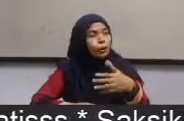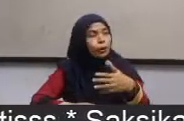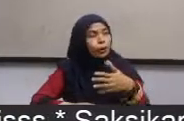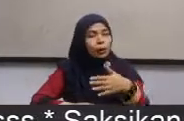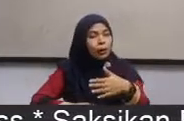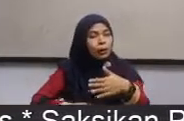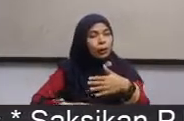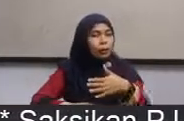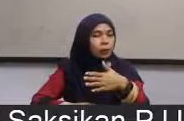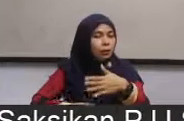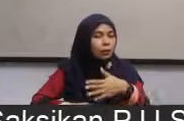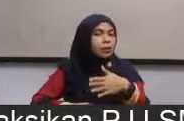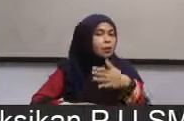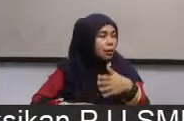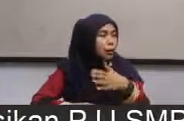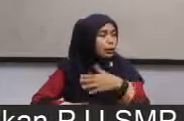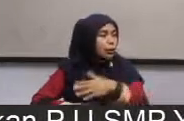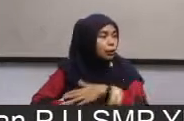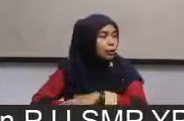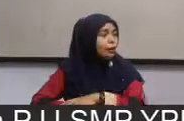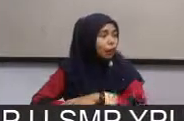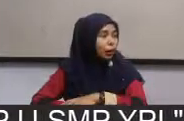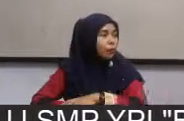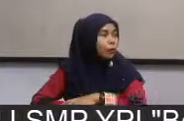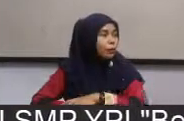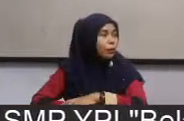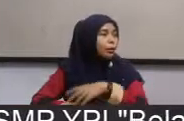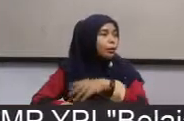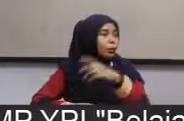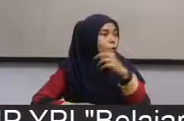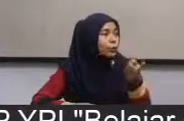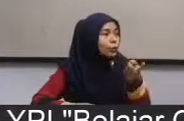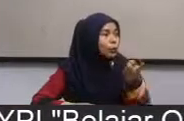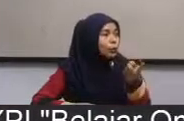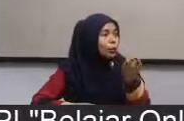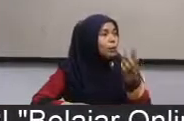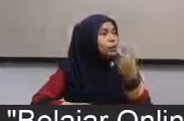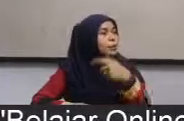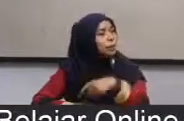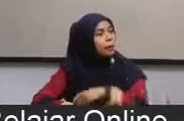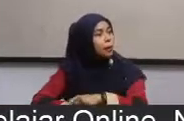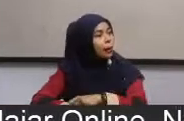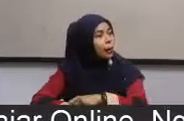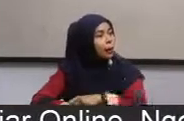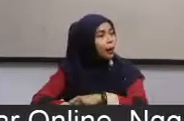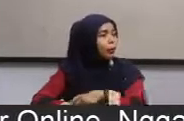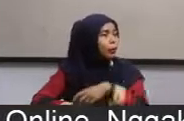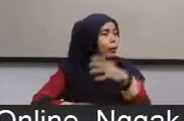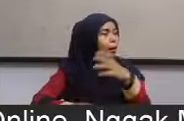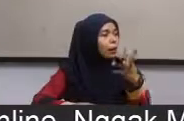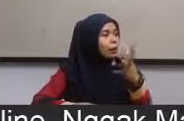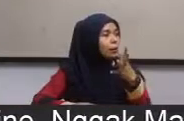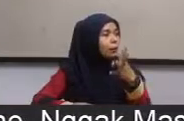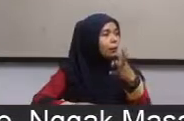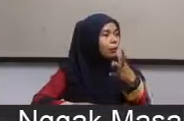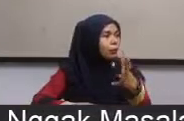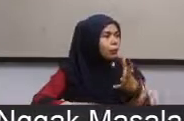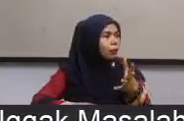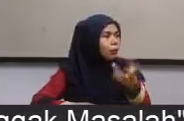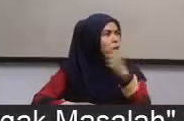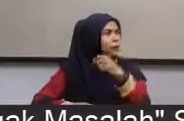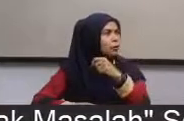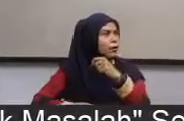perusahaan itu udah melewati standar internasional Dati dunia luar juga udah langsung bisa pakai nggak perlu lagi